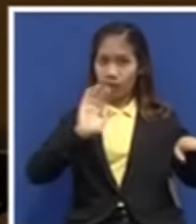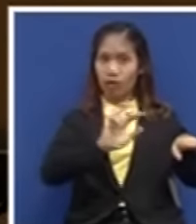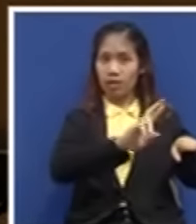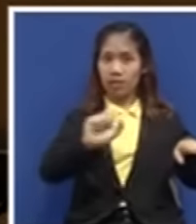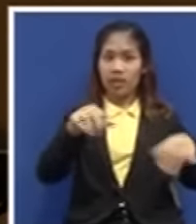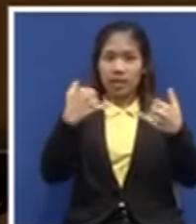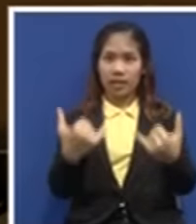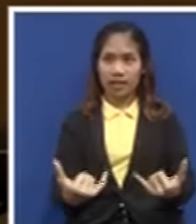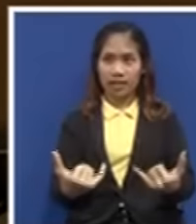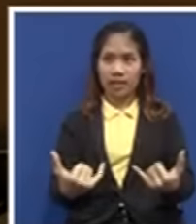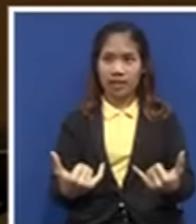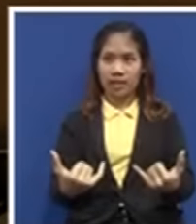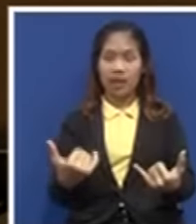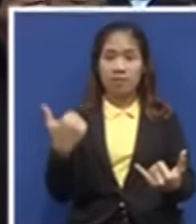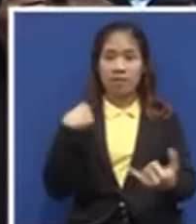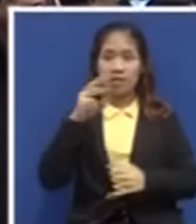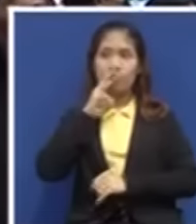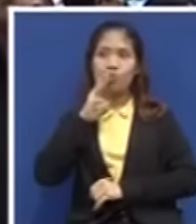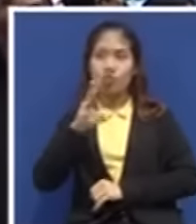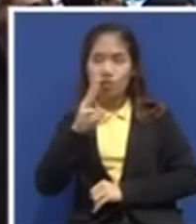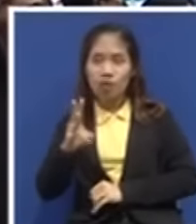แห่งนี้มีการ